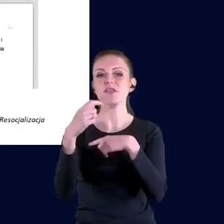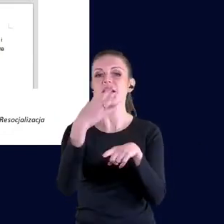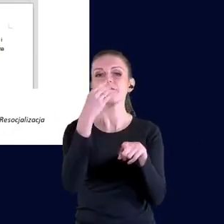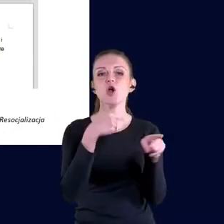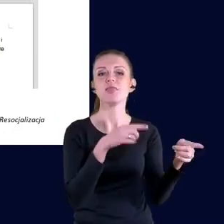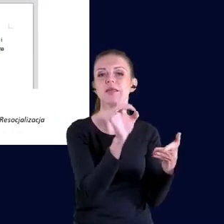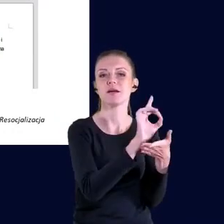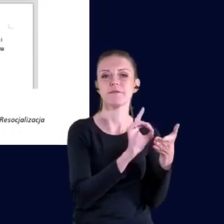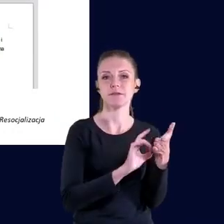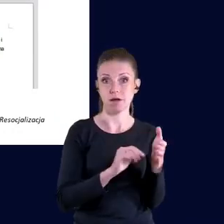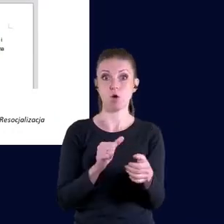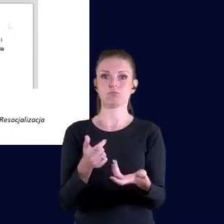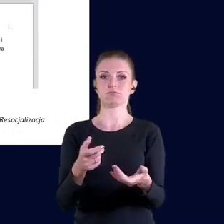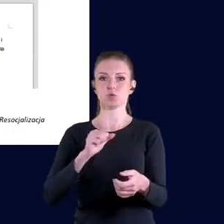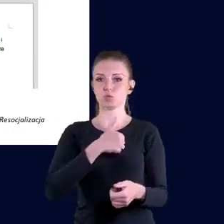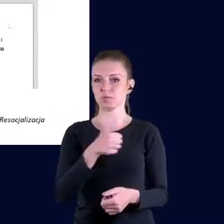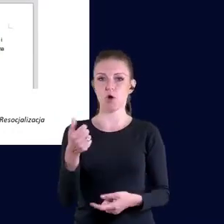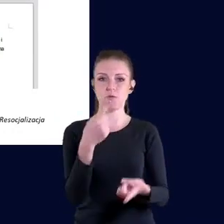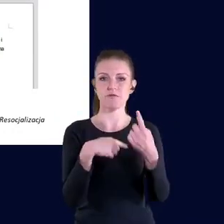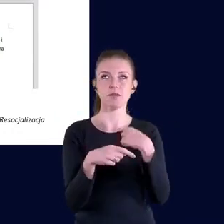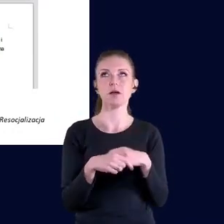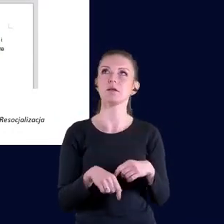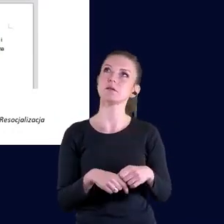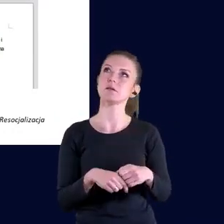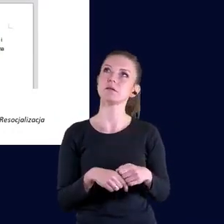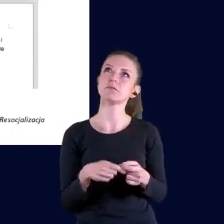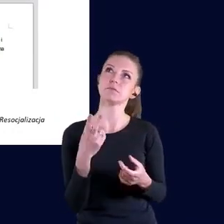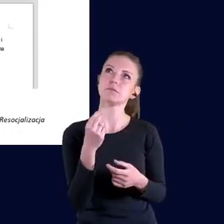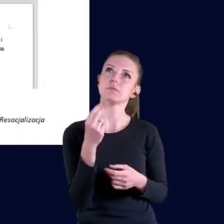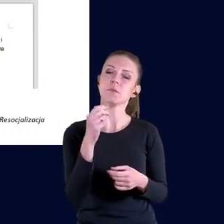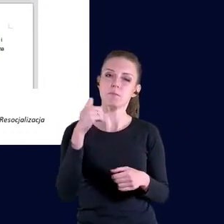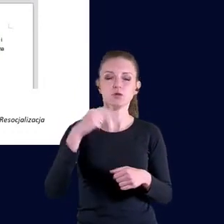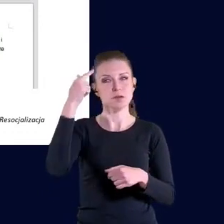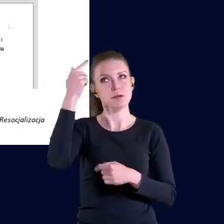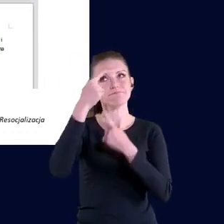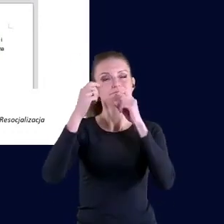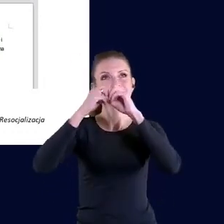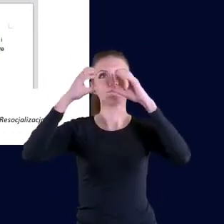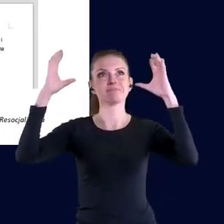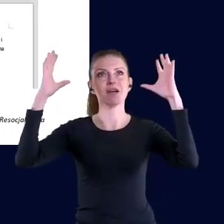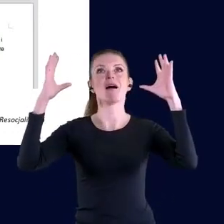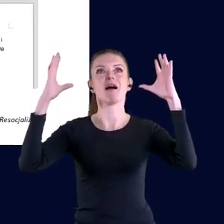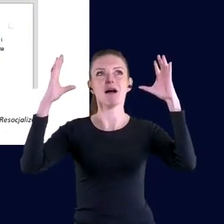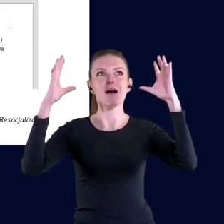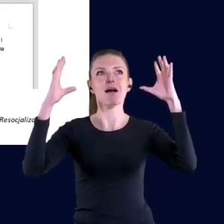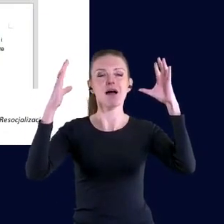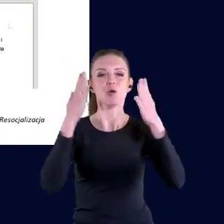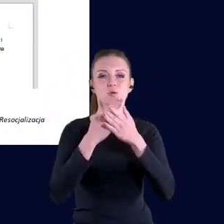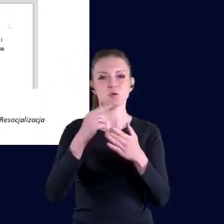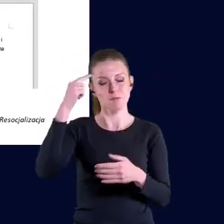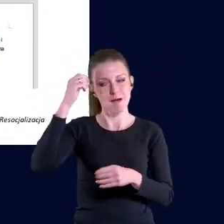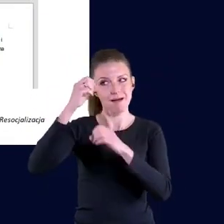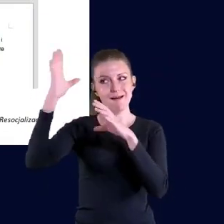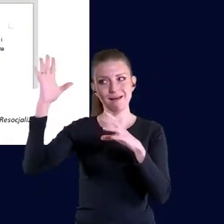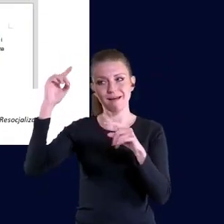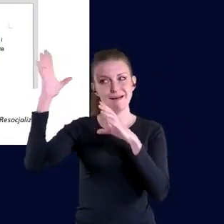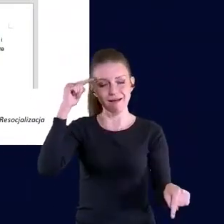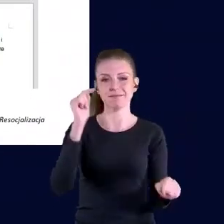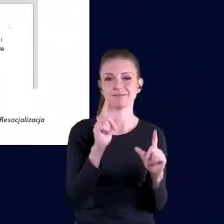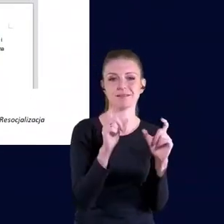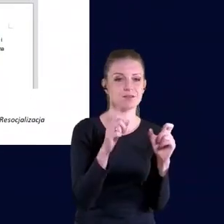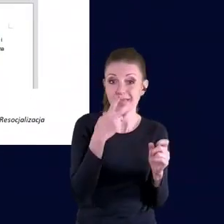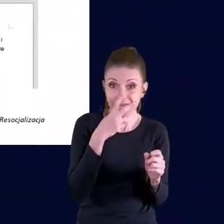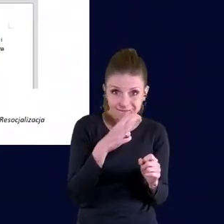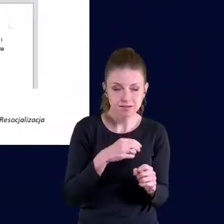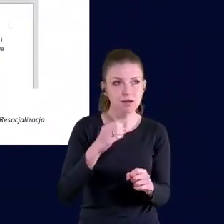również została zaadaptowana w grafice Dziękuję ale tutaj o tym na pewno na kolejnym kolejnej